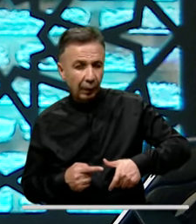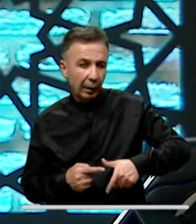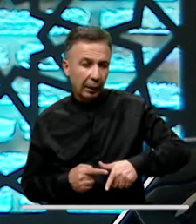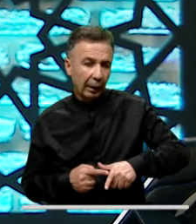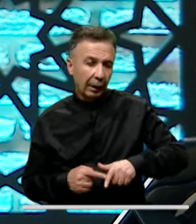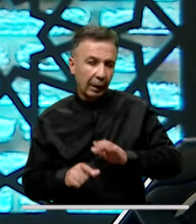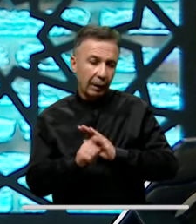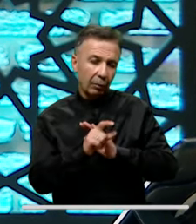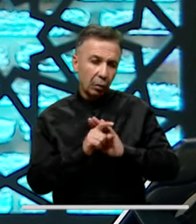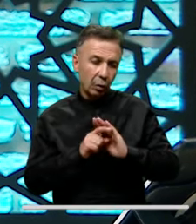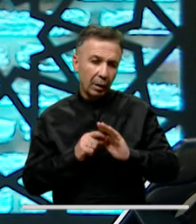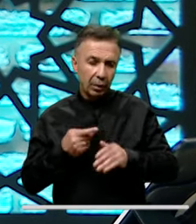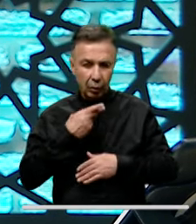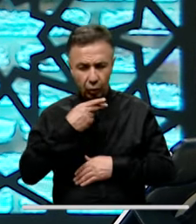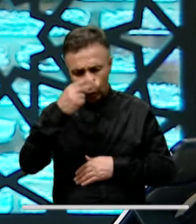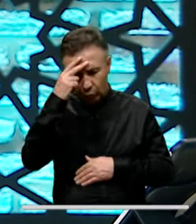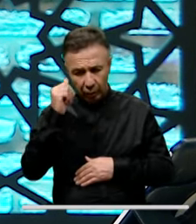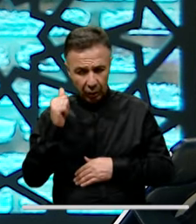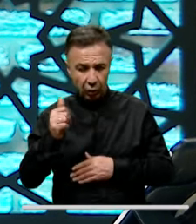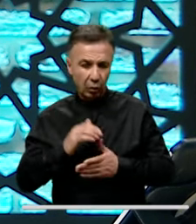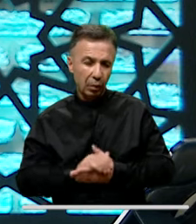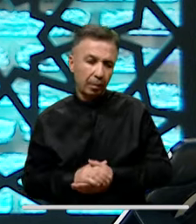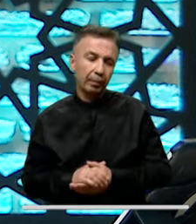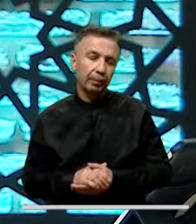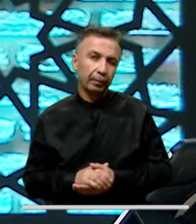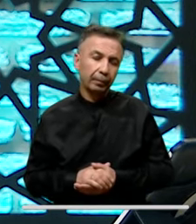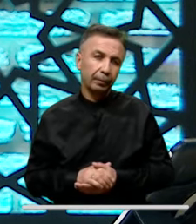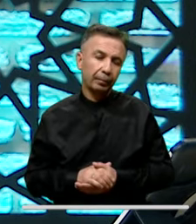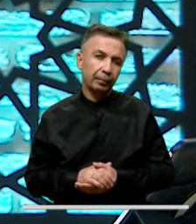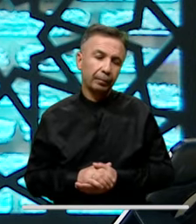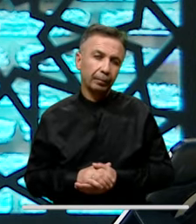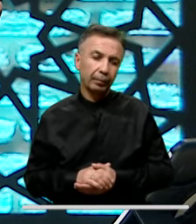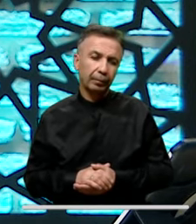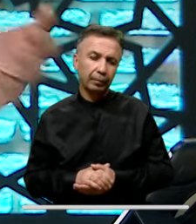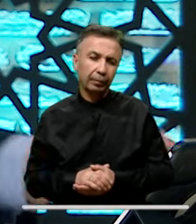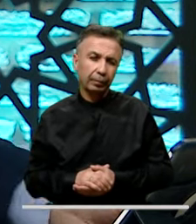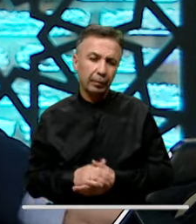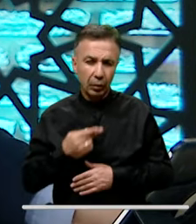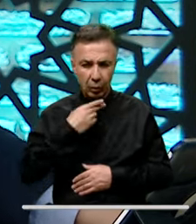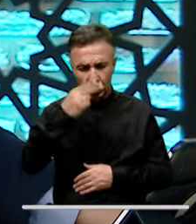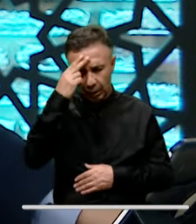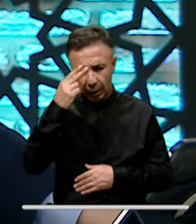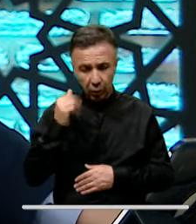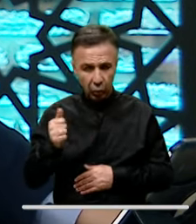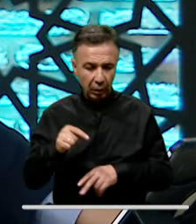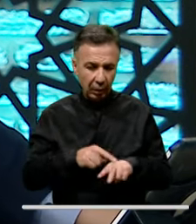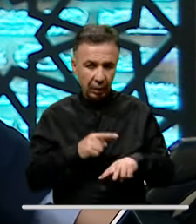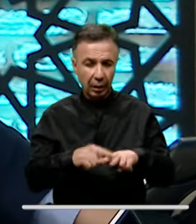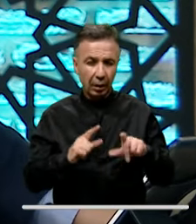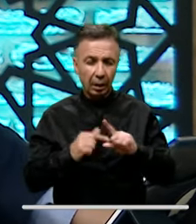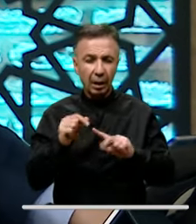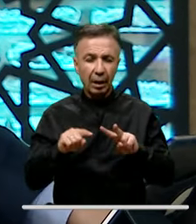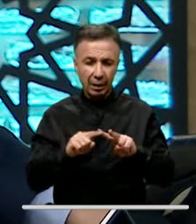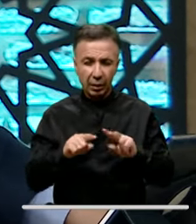falan gittiğimde görevli arkadaşlarımız, belki de cemaatin de daha kulağına aşina olan bir sure olduğu için Yasin suresini okuyorlar.